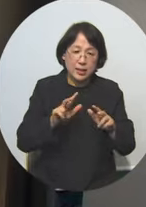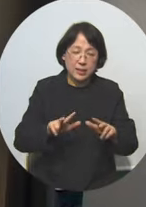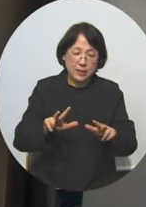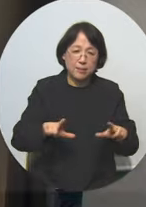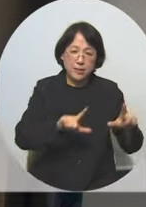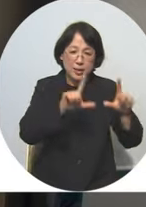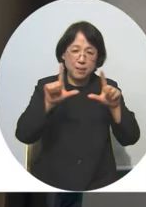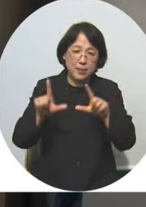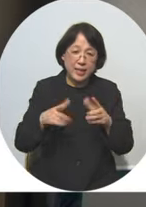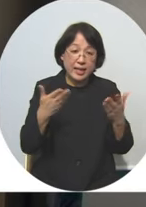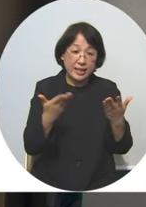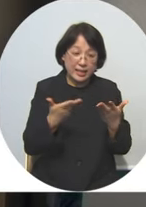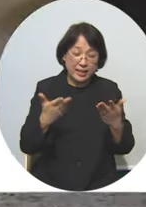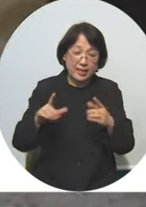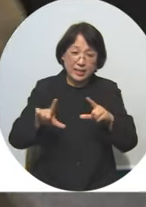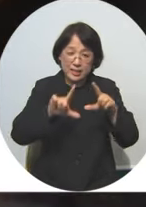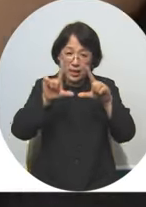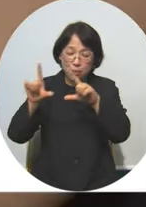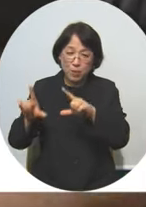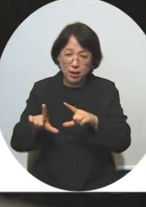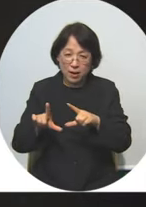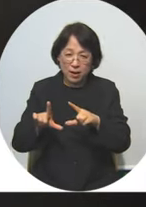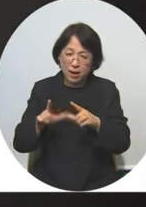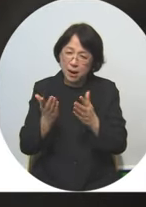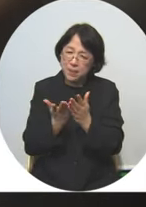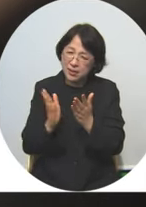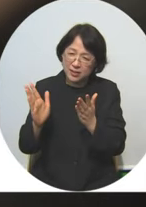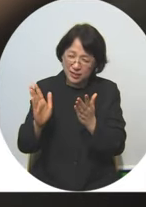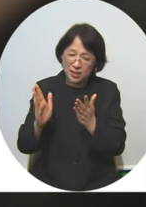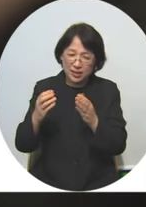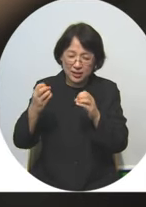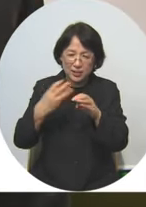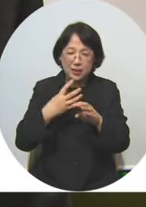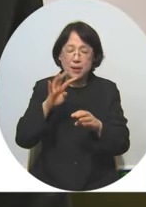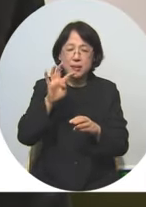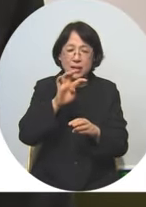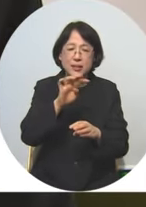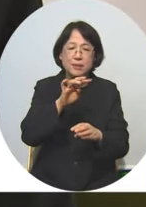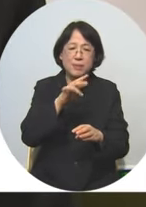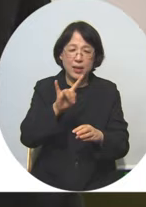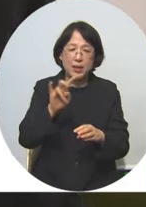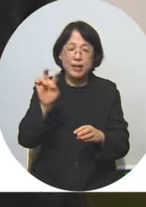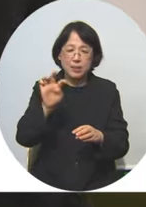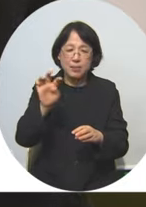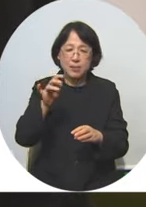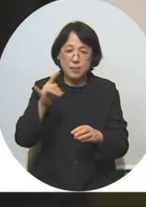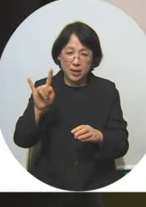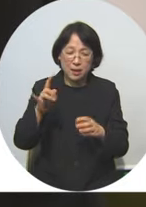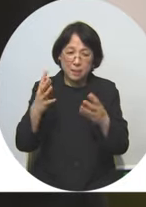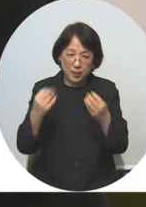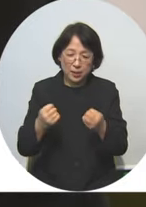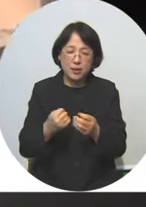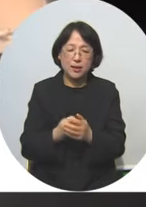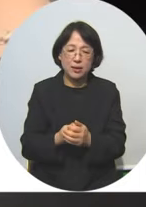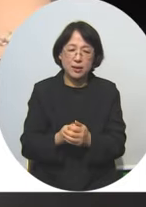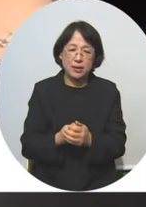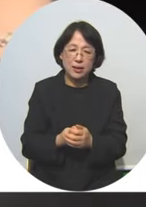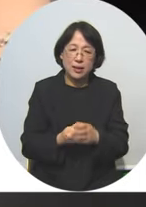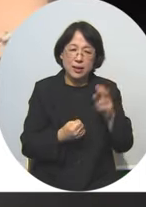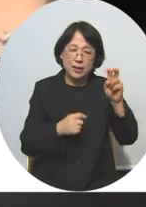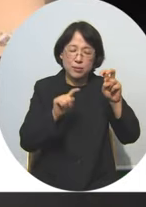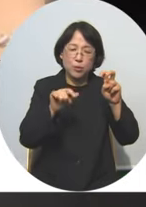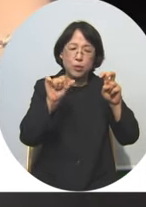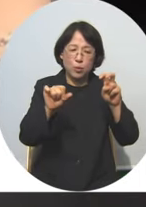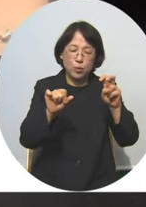삶에서 일과 생활의 균형이 이뤄지지 않고 있다는 응답은 40대, 30대 순으로 높았는데 각각